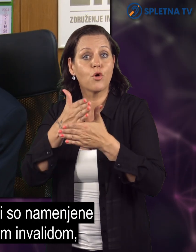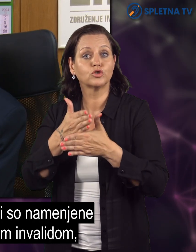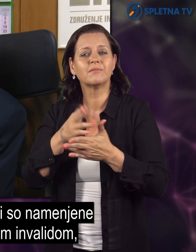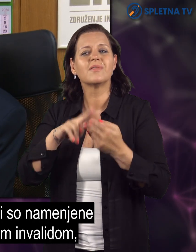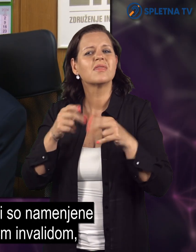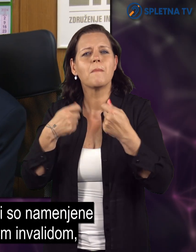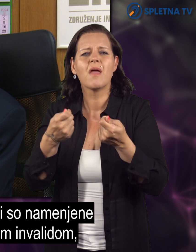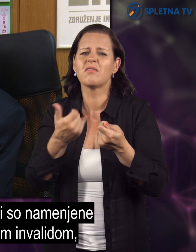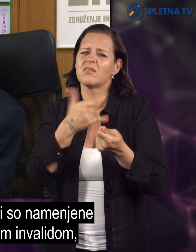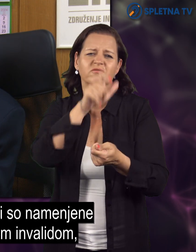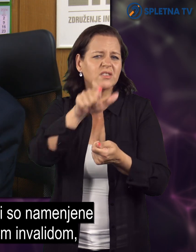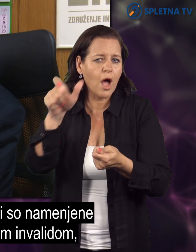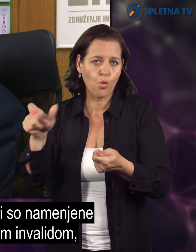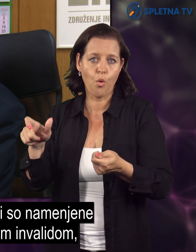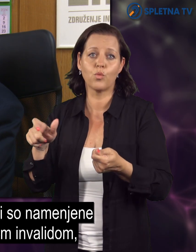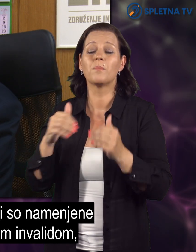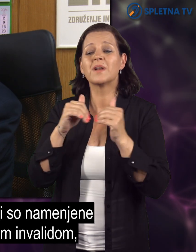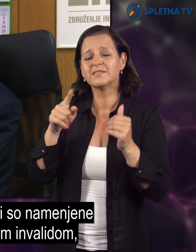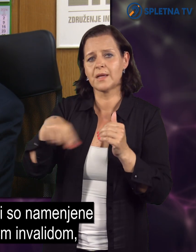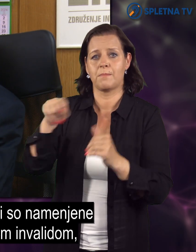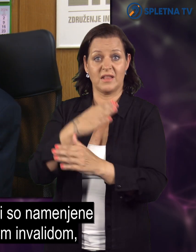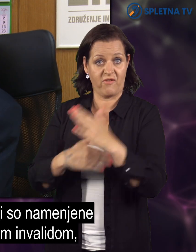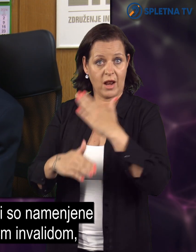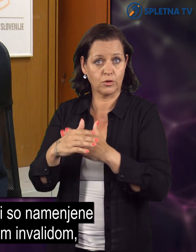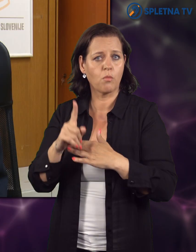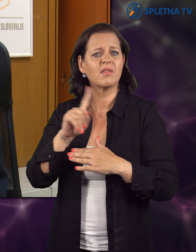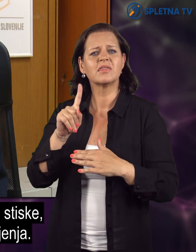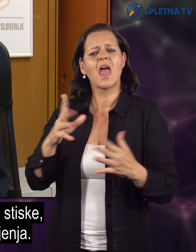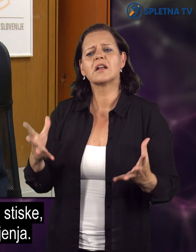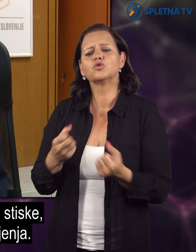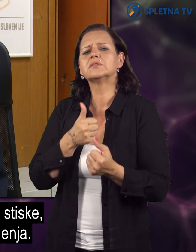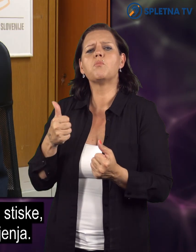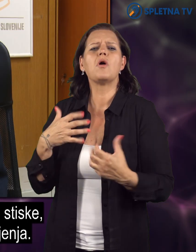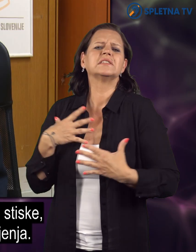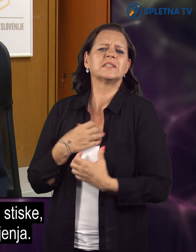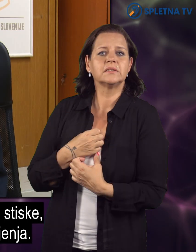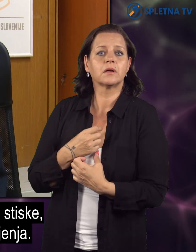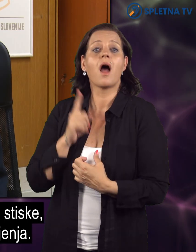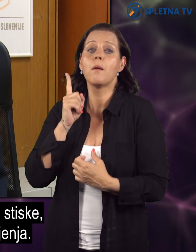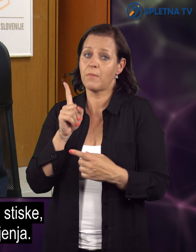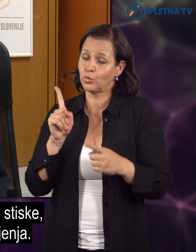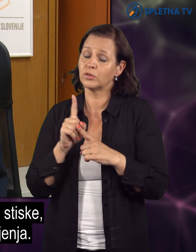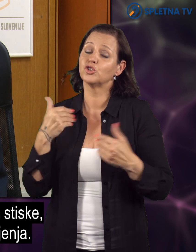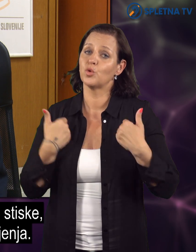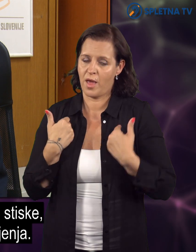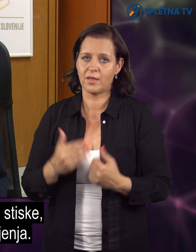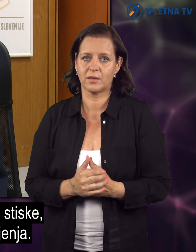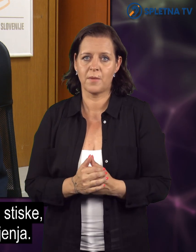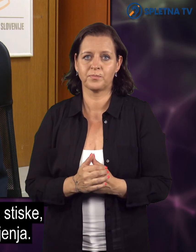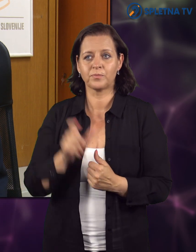Brezplačne pomoči, ki so namenjene vsakomur, predvsem invalidom, ne rešujejo le stiske, temveč